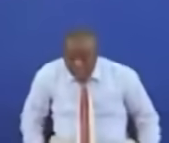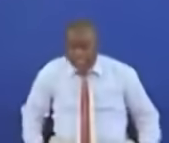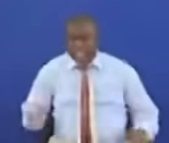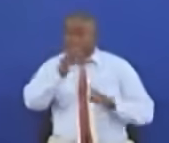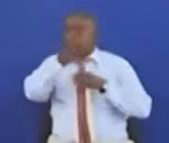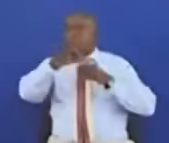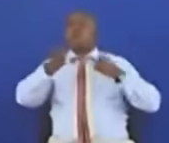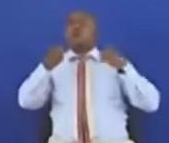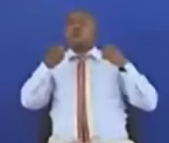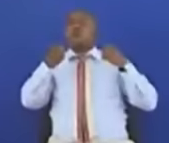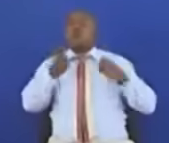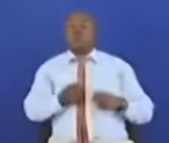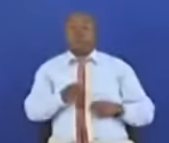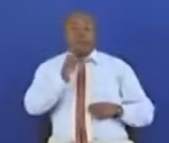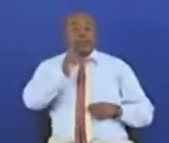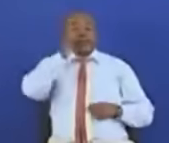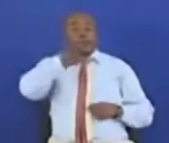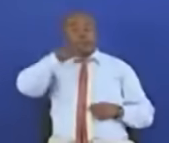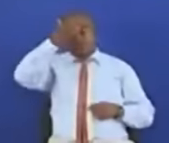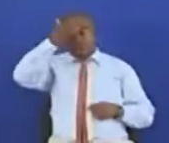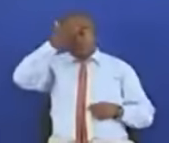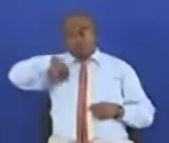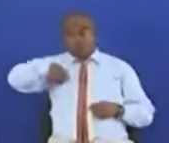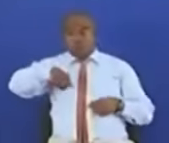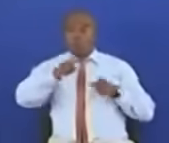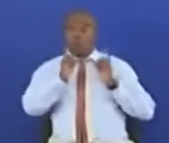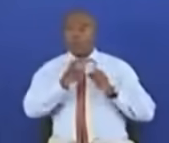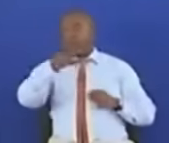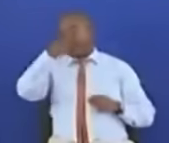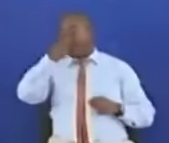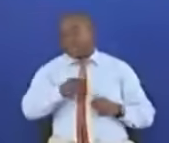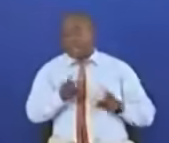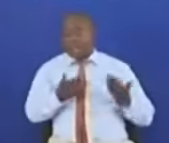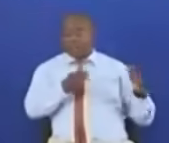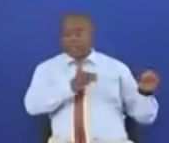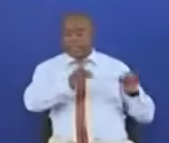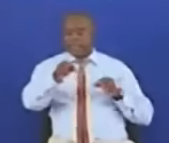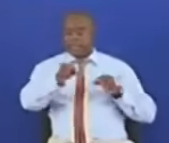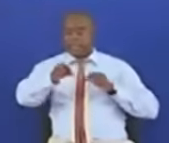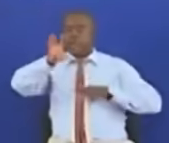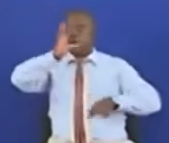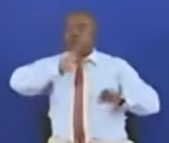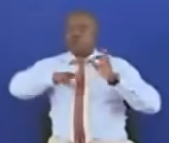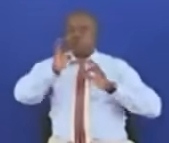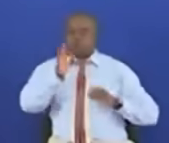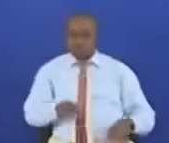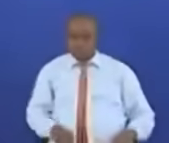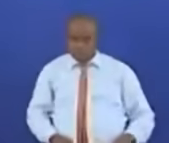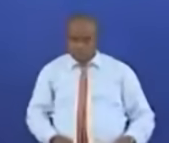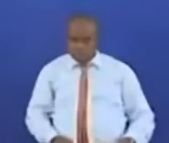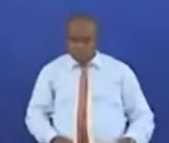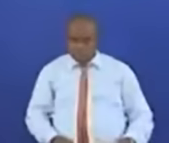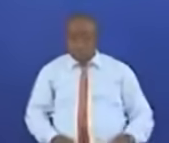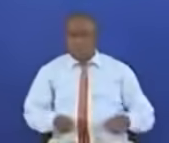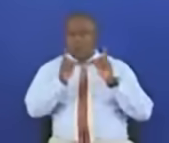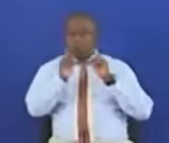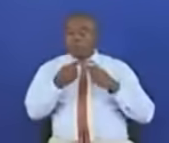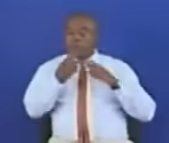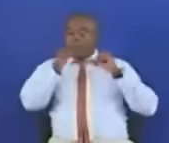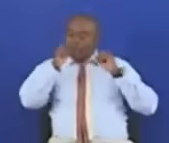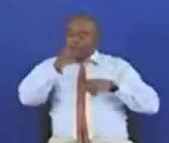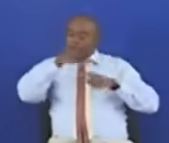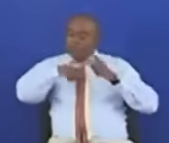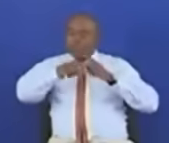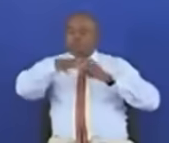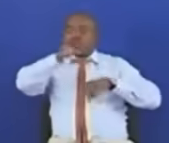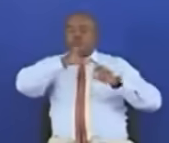na kila mtu alijua Mwalimu Julius Kambarage Nyerere angeahirisha uchaguzi. Lakini Mwalimu akasema twendeni kwenye uchaguzi. Na